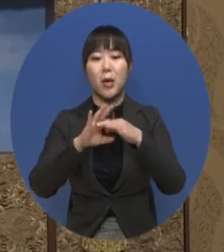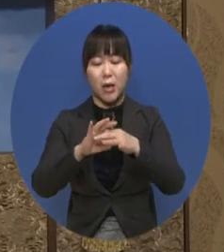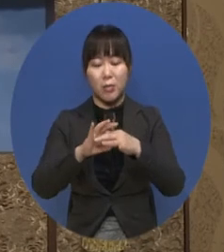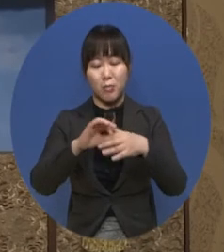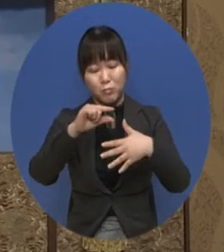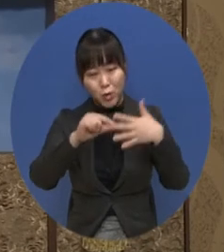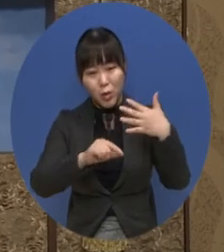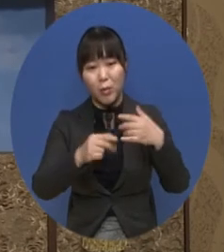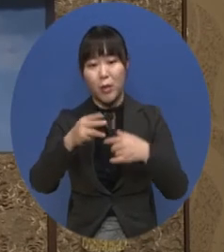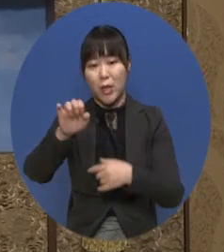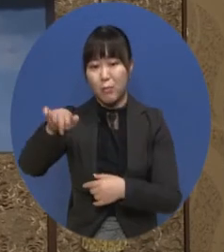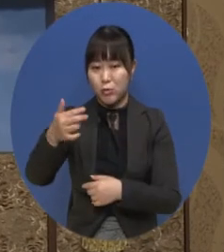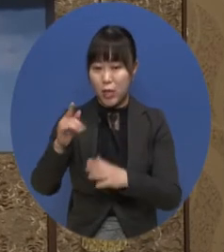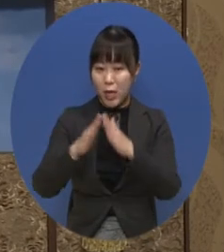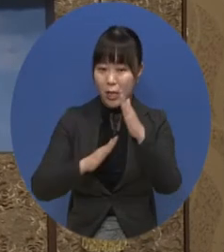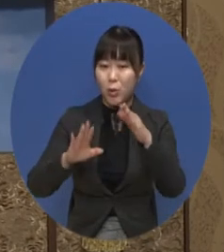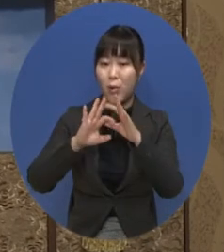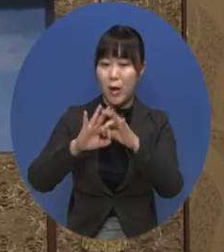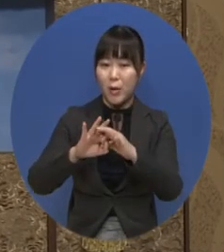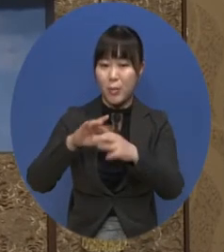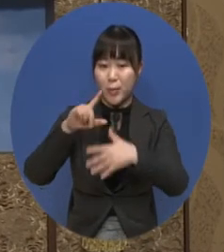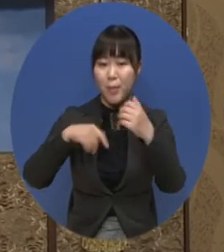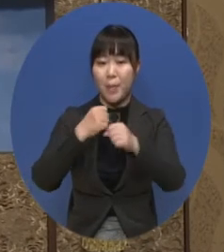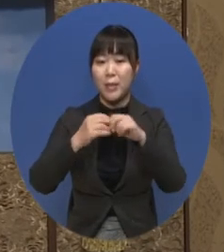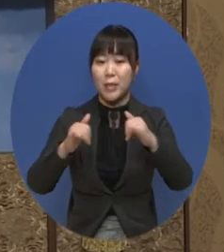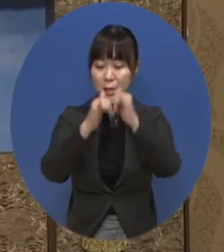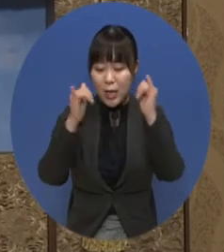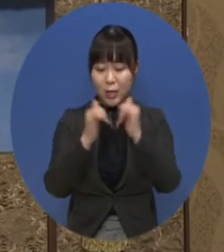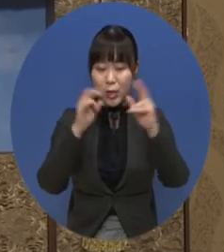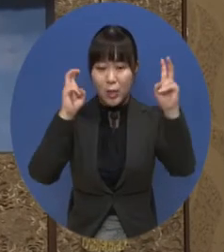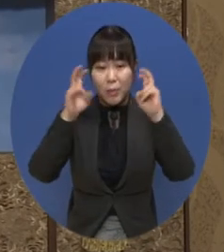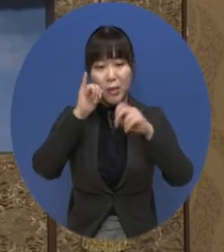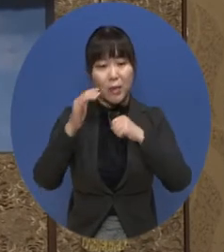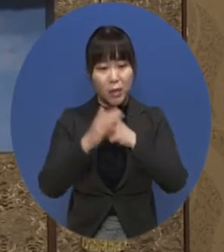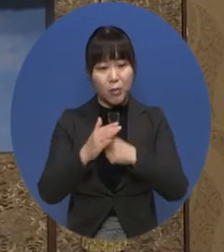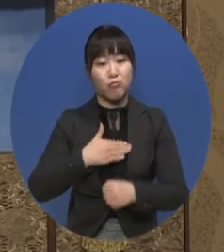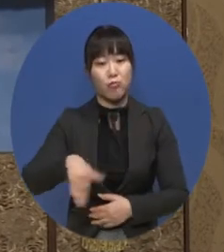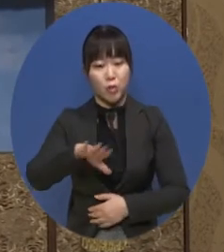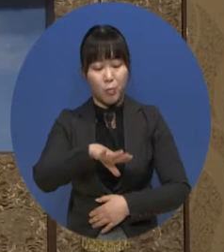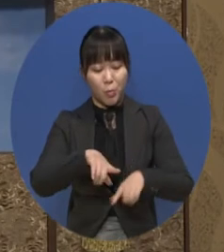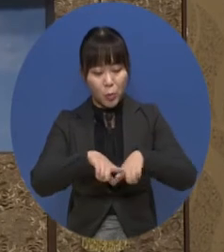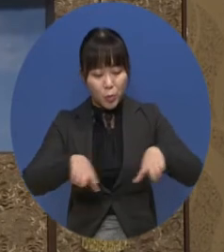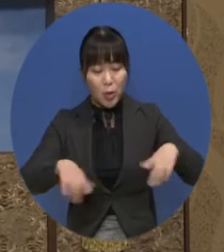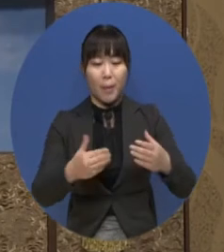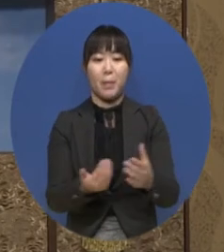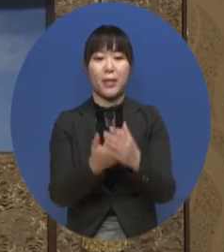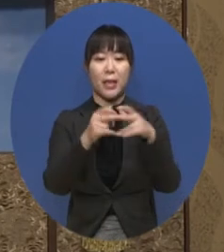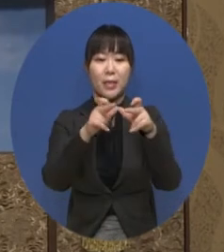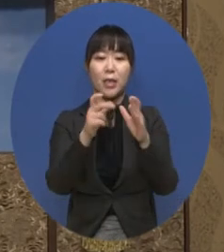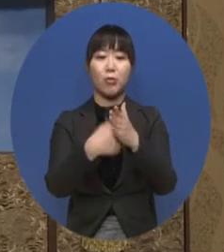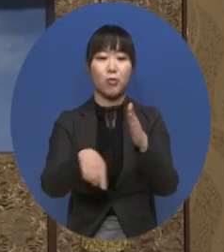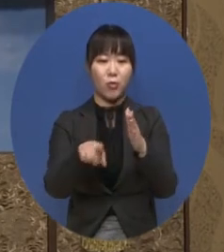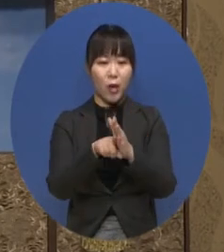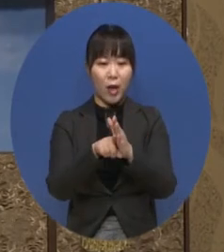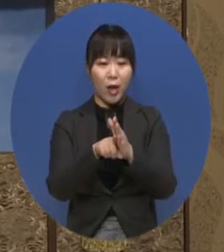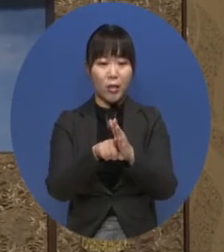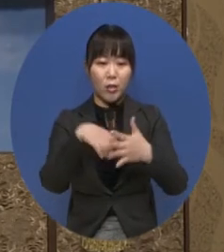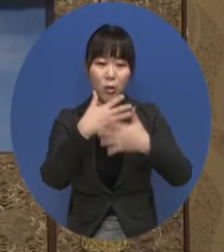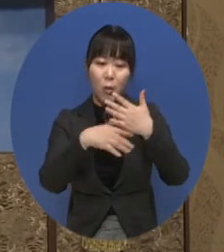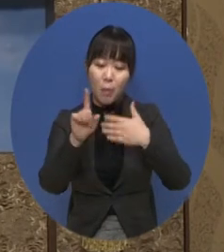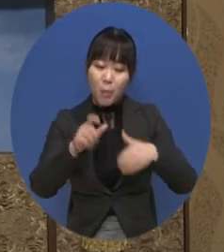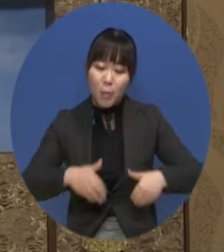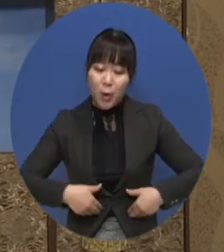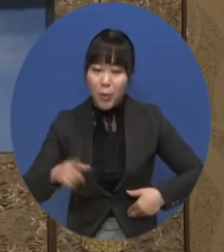콘텐츠랑 뭐 다문화 가정에 대한 콘텐츠를 만드는 사회적 기업이 있어서 저희는 주로 발달장애인을 위해서 영상이 어떤 게